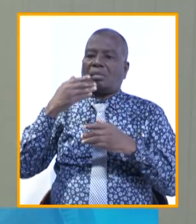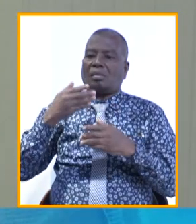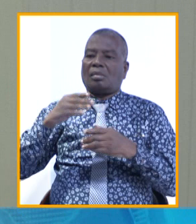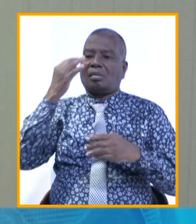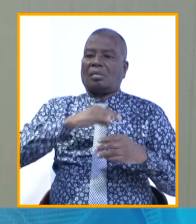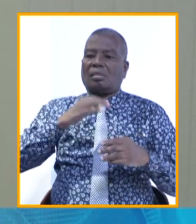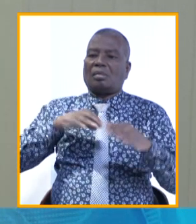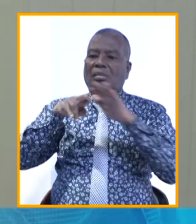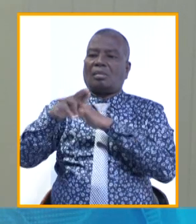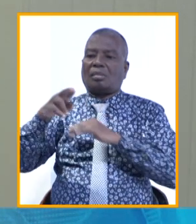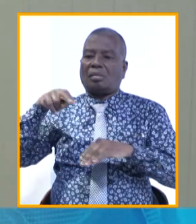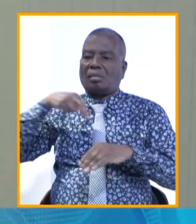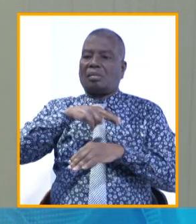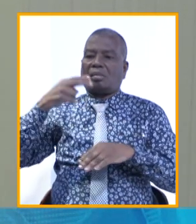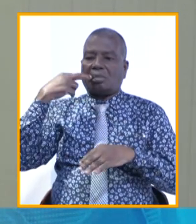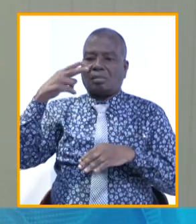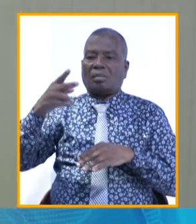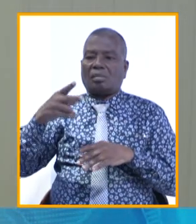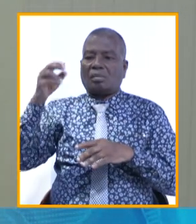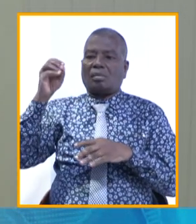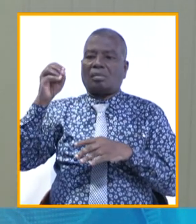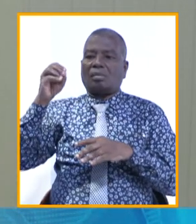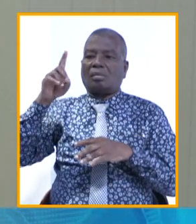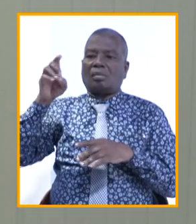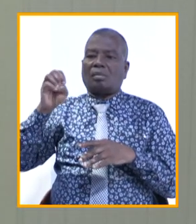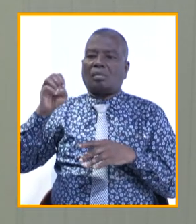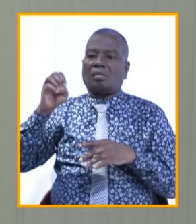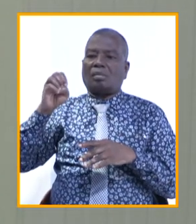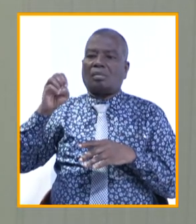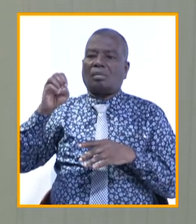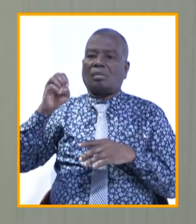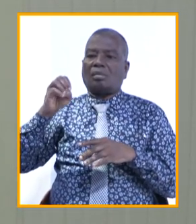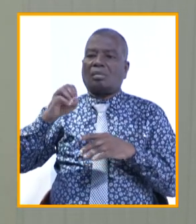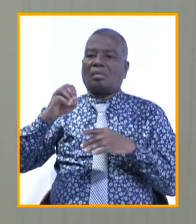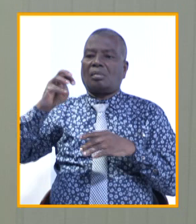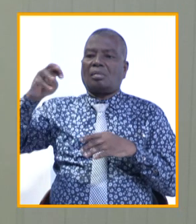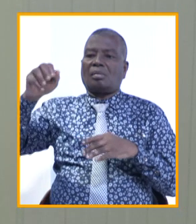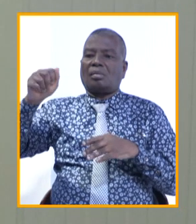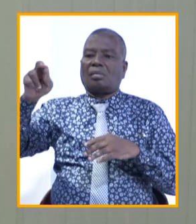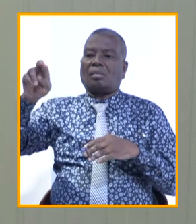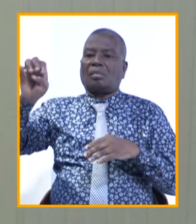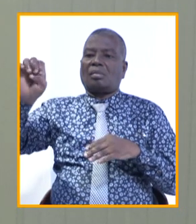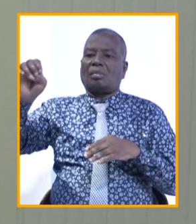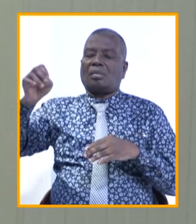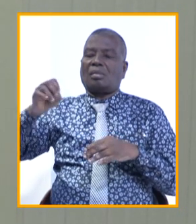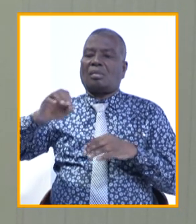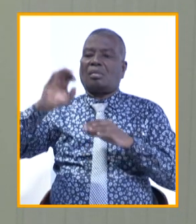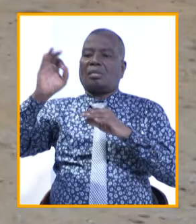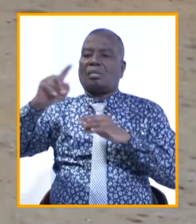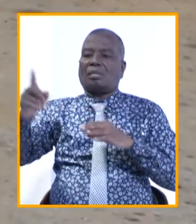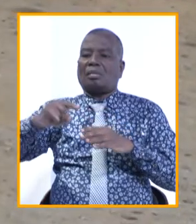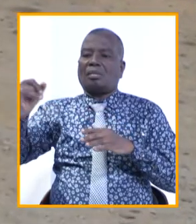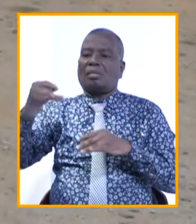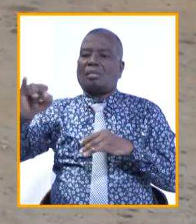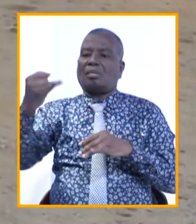faveur de la rentrée, vous avez vu le concept de marée jaune. On a des policiers à tous les